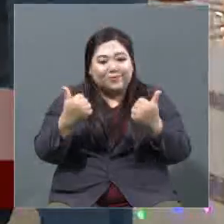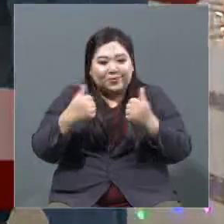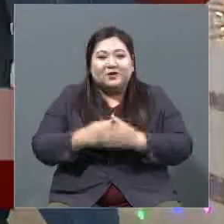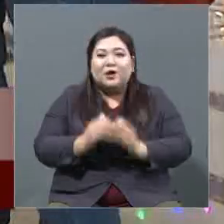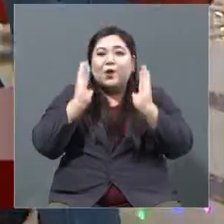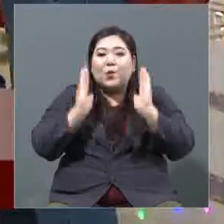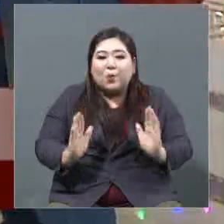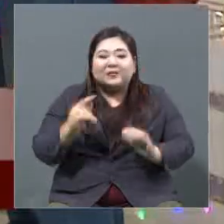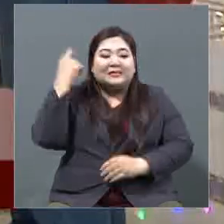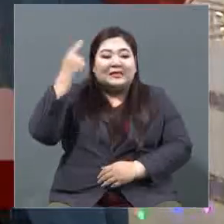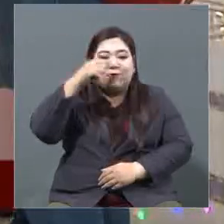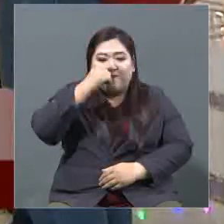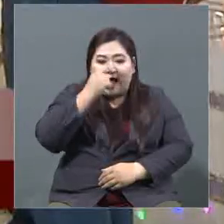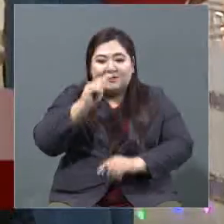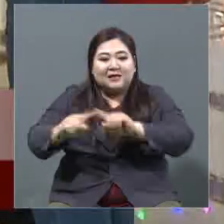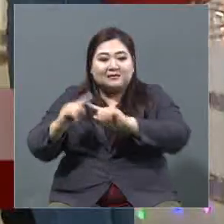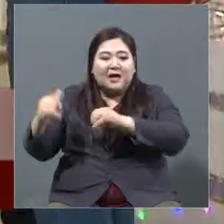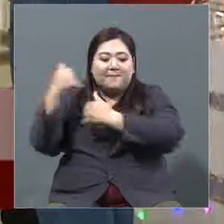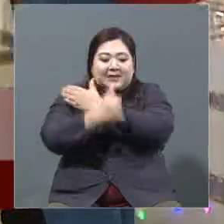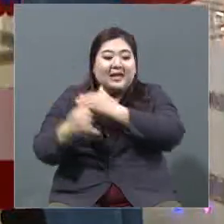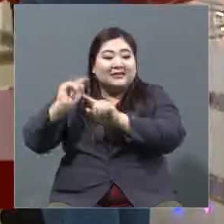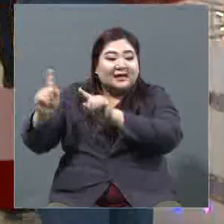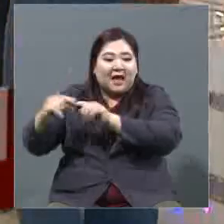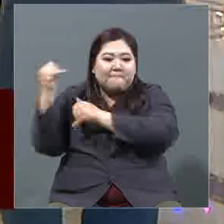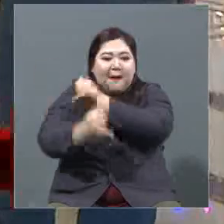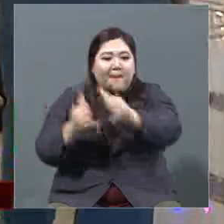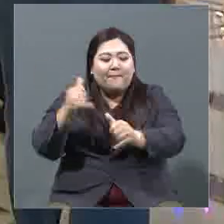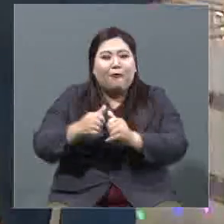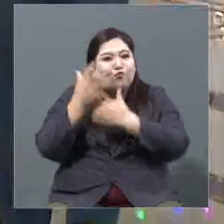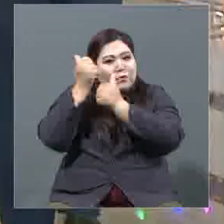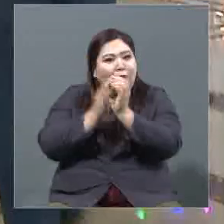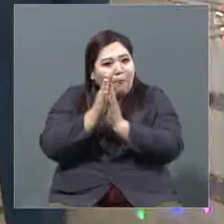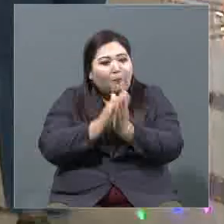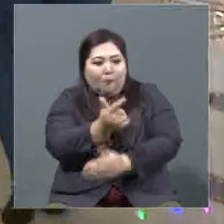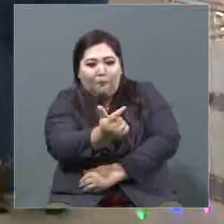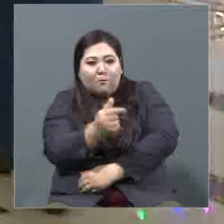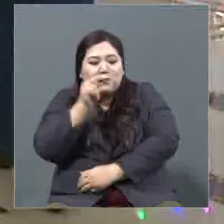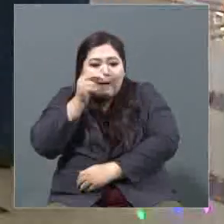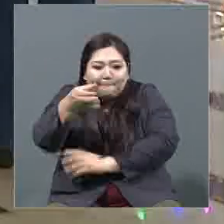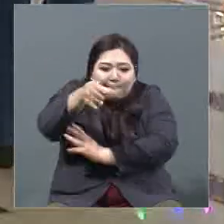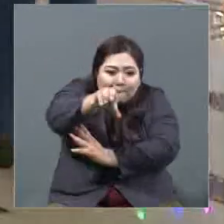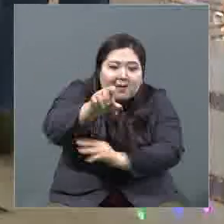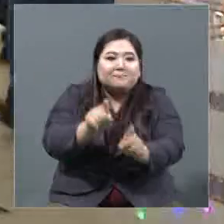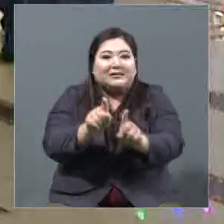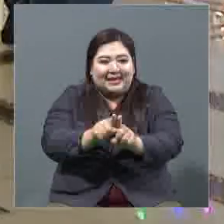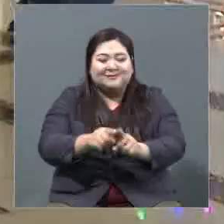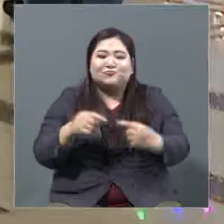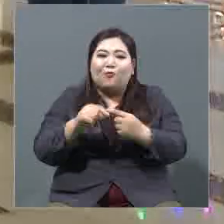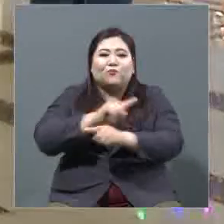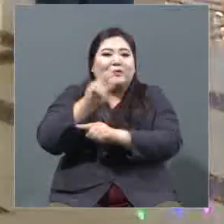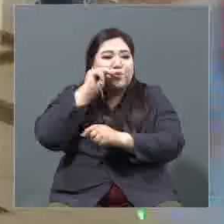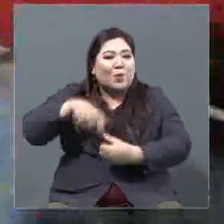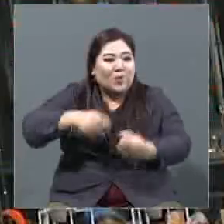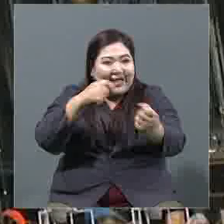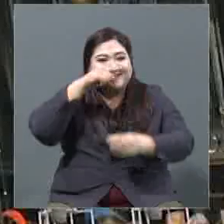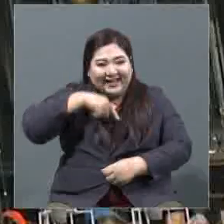ประเทศไทยนะคะก็ให้ความสนใจเข้าร่วมการส่งน้ำพระเพื่อเป็นการเฉลิมฉลองเทศกาลสงกรานต์ของไทยด้วยค่ะ